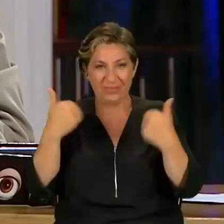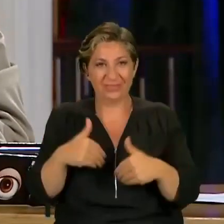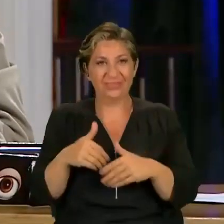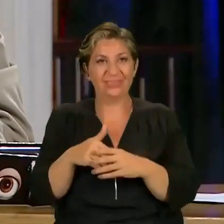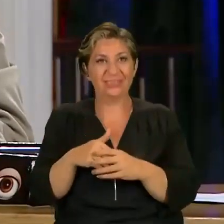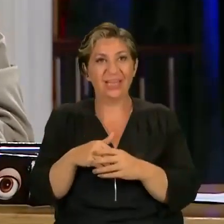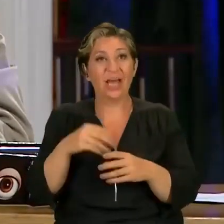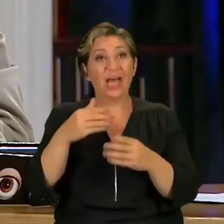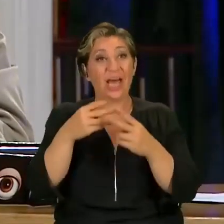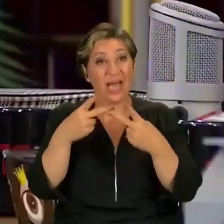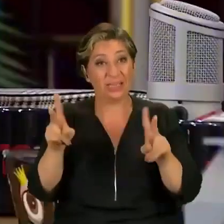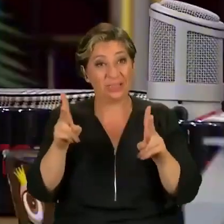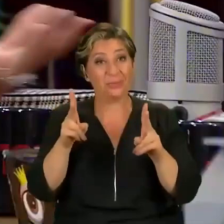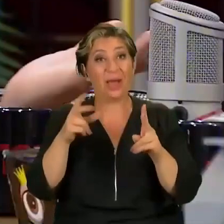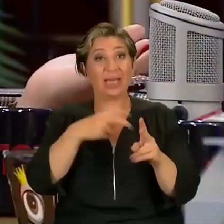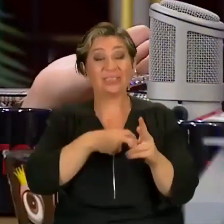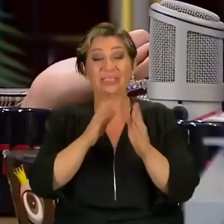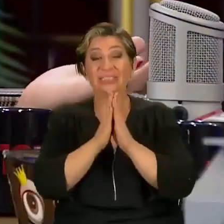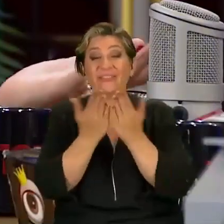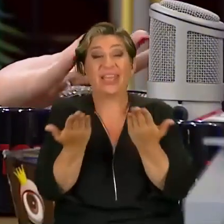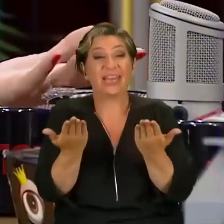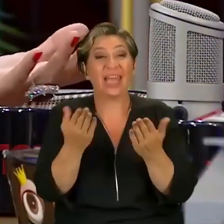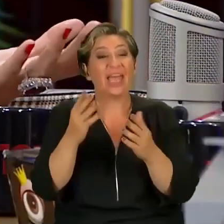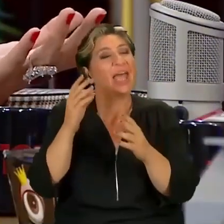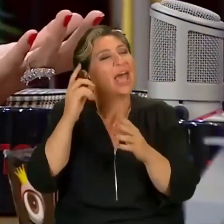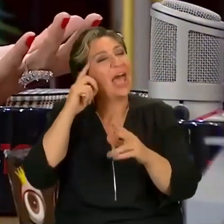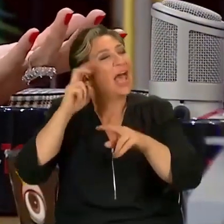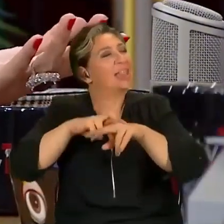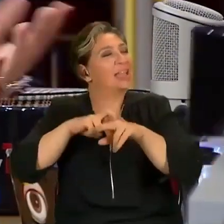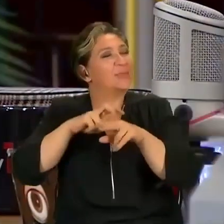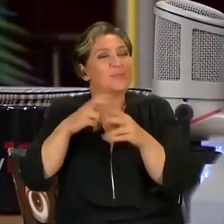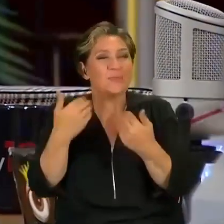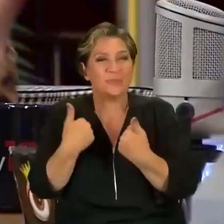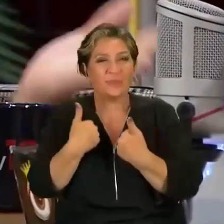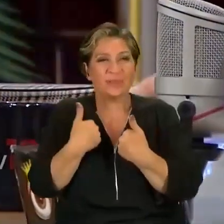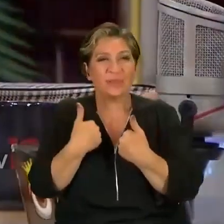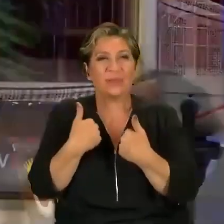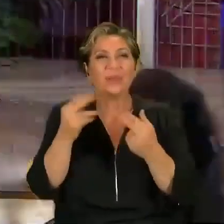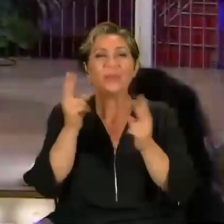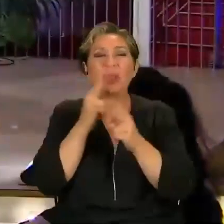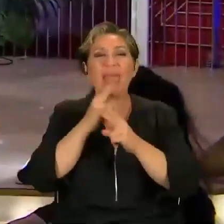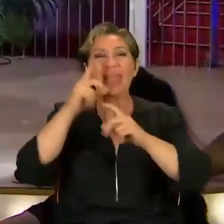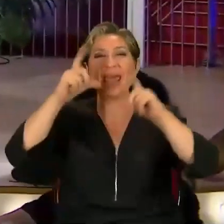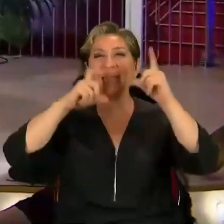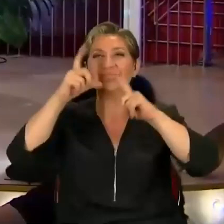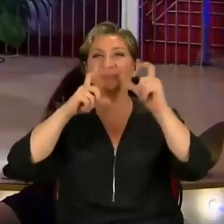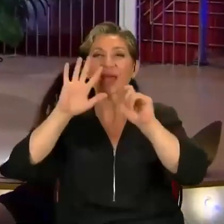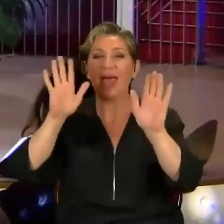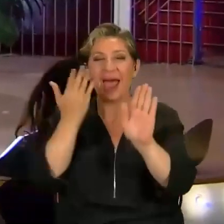aşk defterini. Güzel. İkinci şarkı. Canlandı hatıralar. Gülen